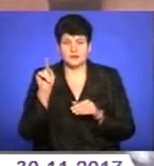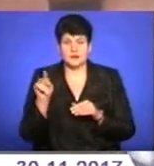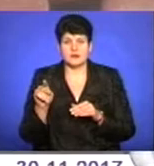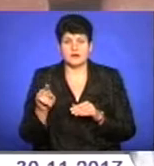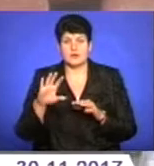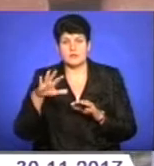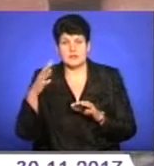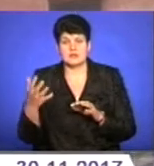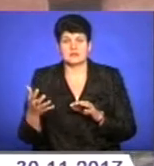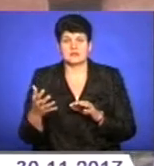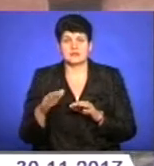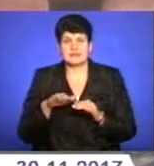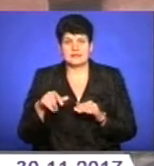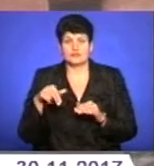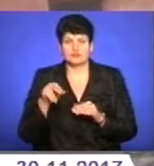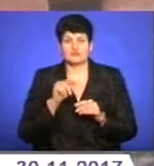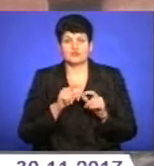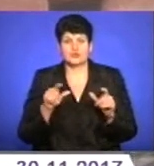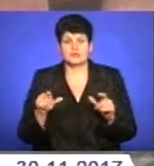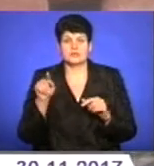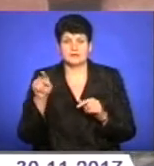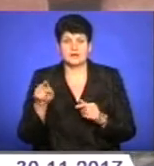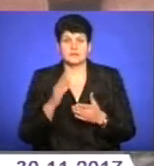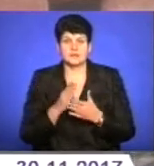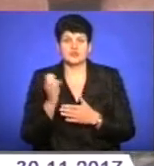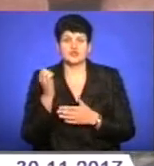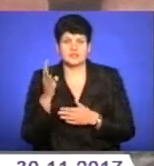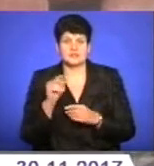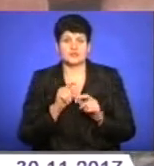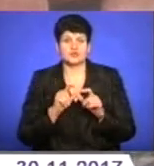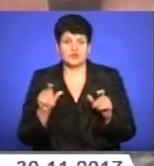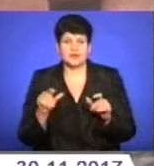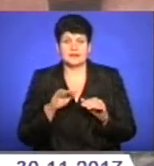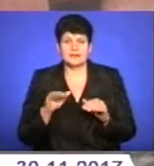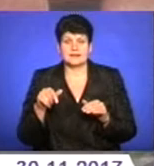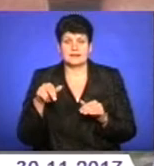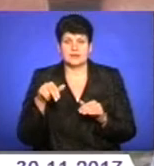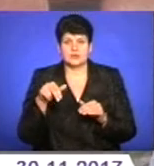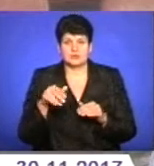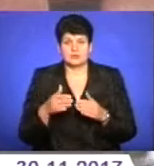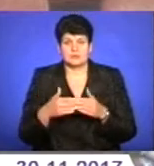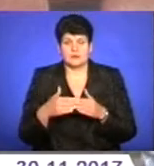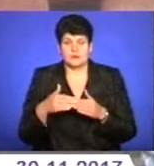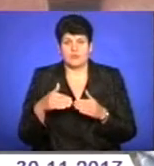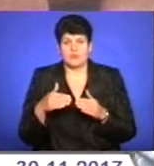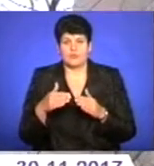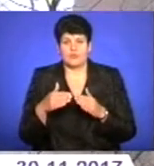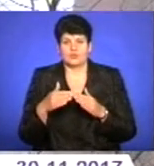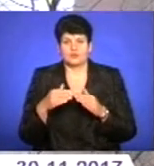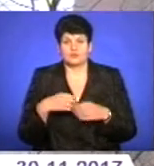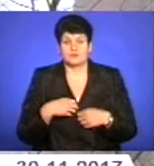плитка вублетіна. Діти йдуть до школи, бо там 14-та школа, діти йдуть попід будинок,